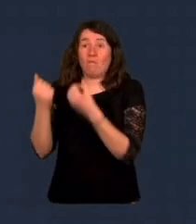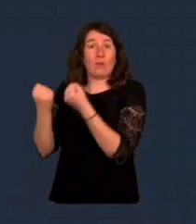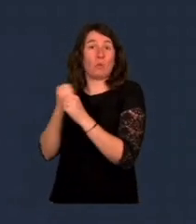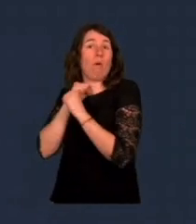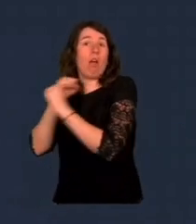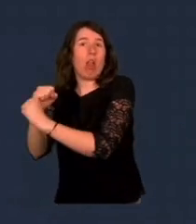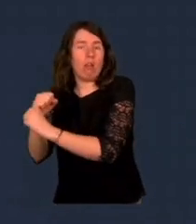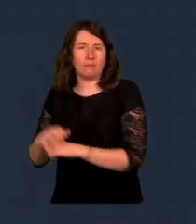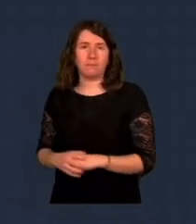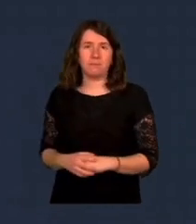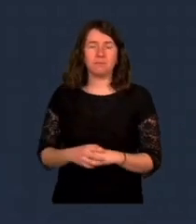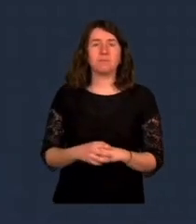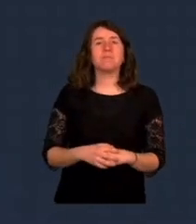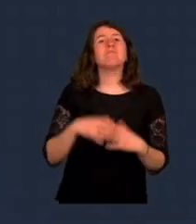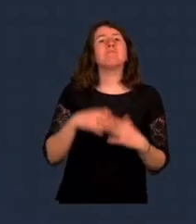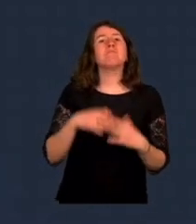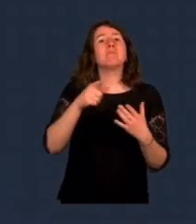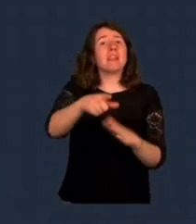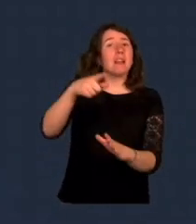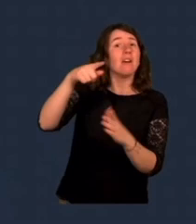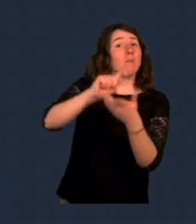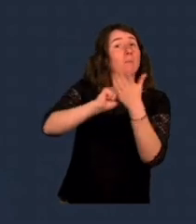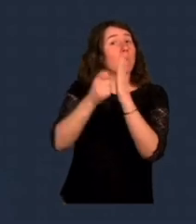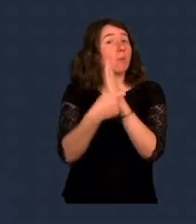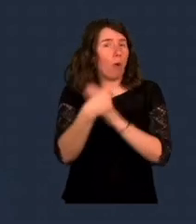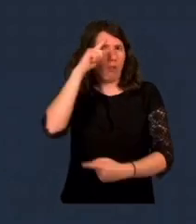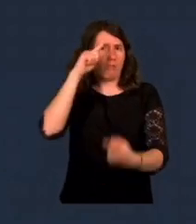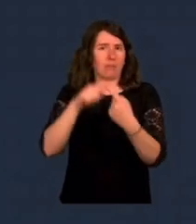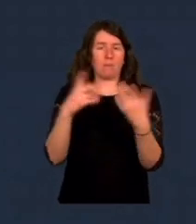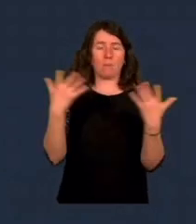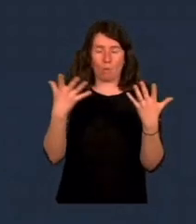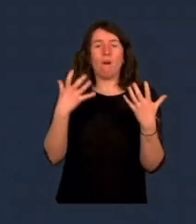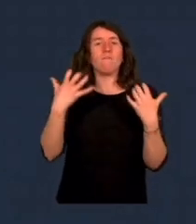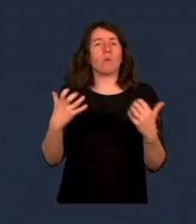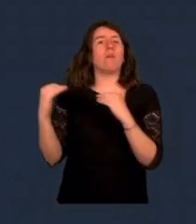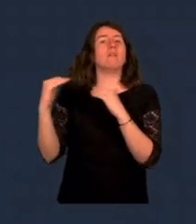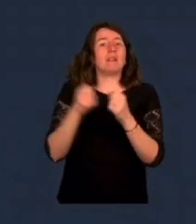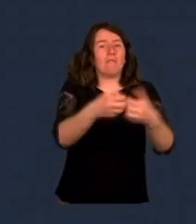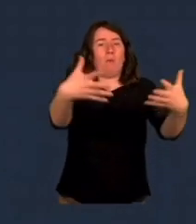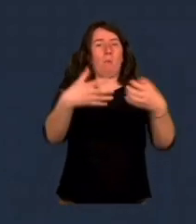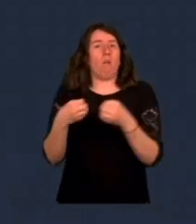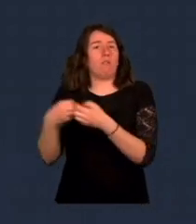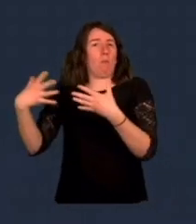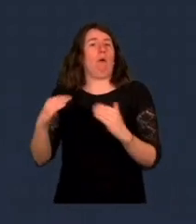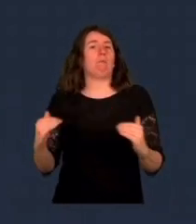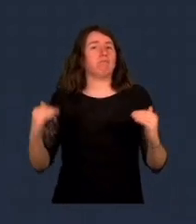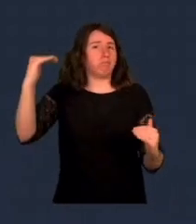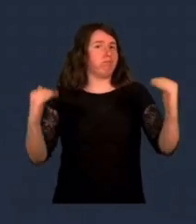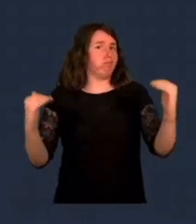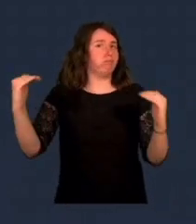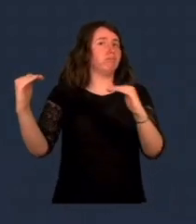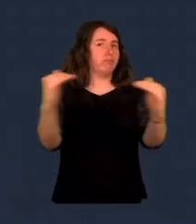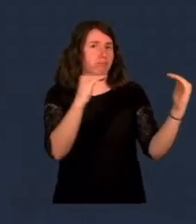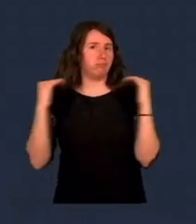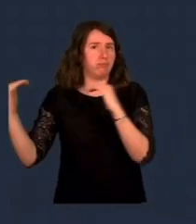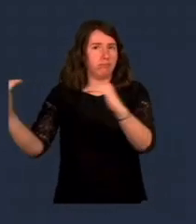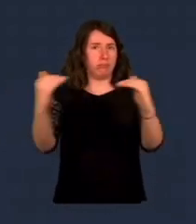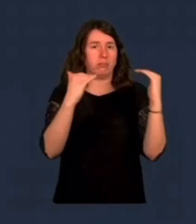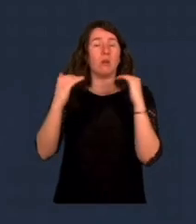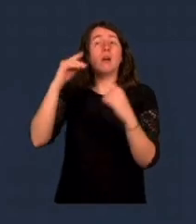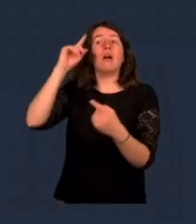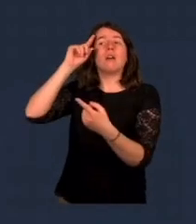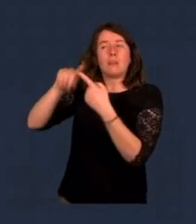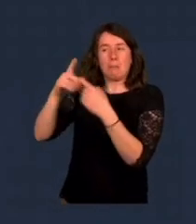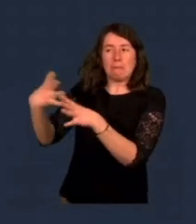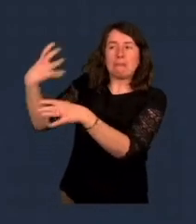métropoles permettra de garantir une égalité de traitement entre les différents territoires. Ce moratoire donnera également le temps nécessaire à la mise en place d'un volet mobilité